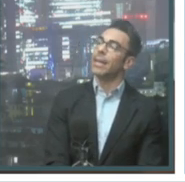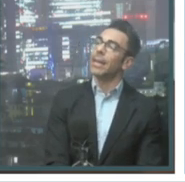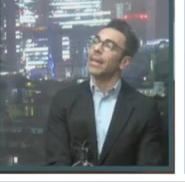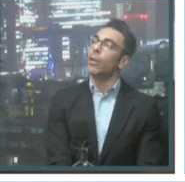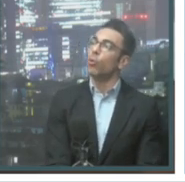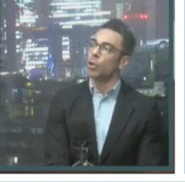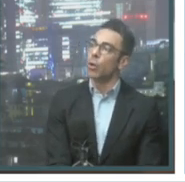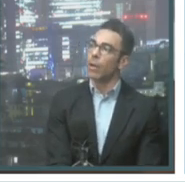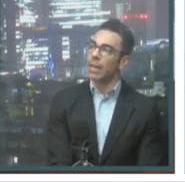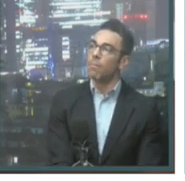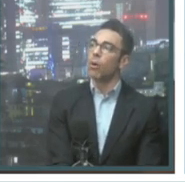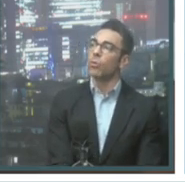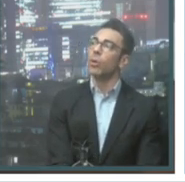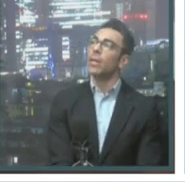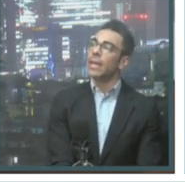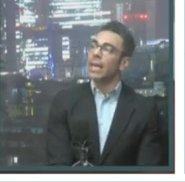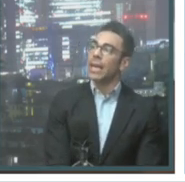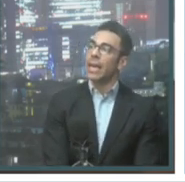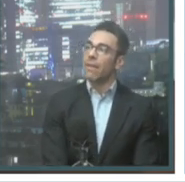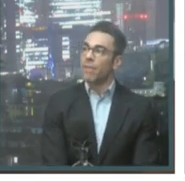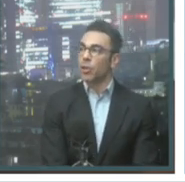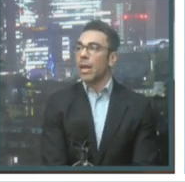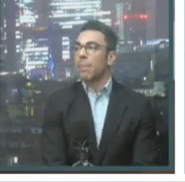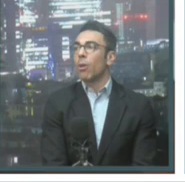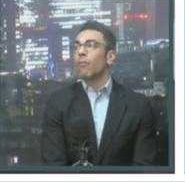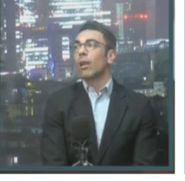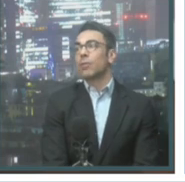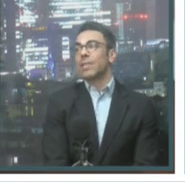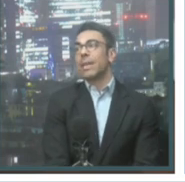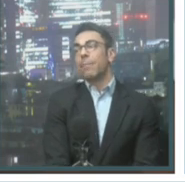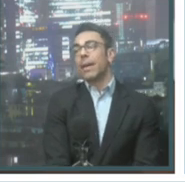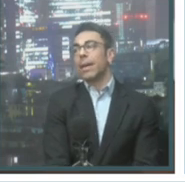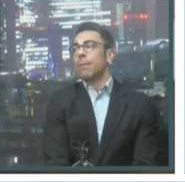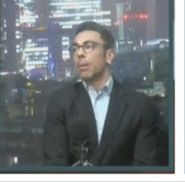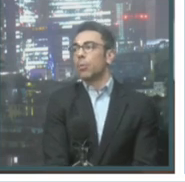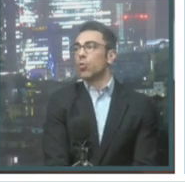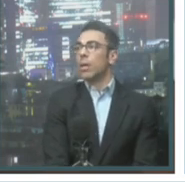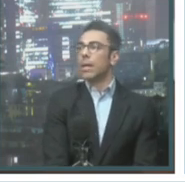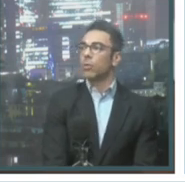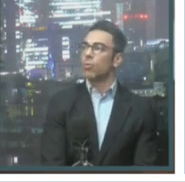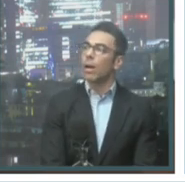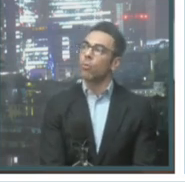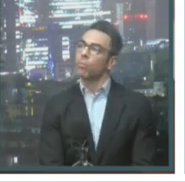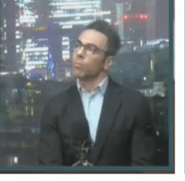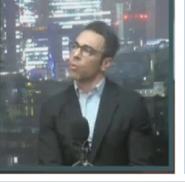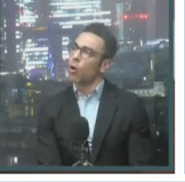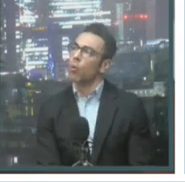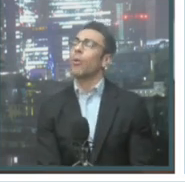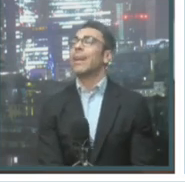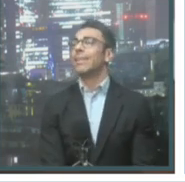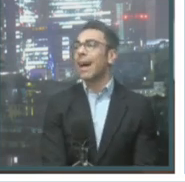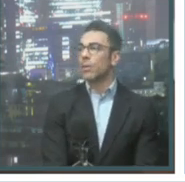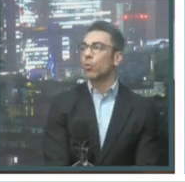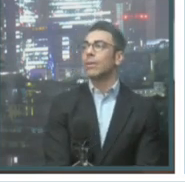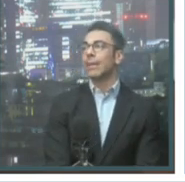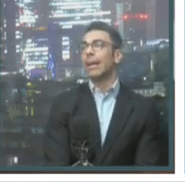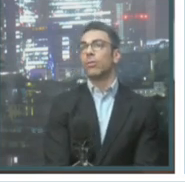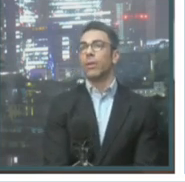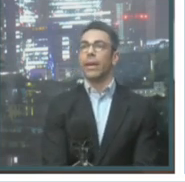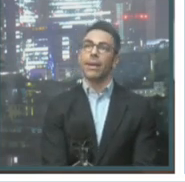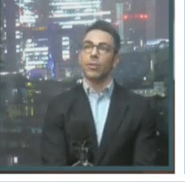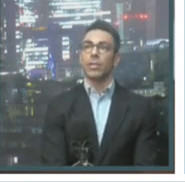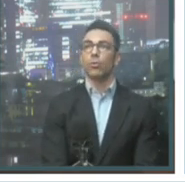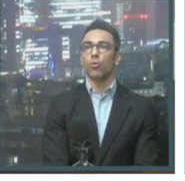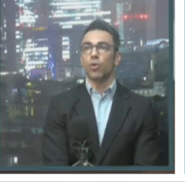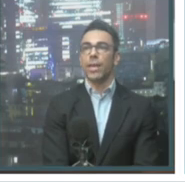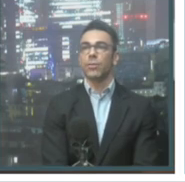luce in qualche modo invece abbiamo lavorato assieme proprio sul la corporalità esami ed altro